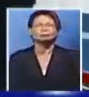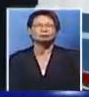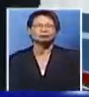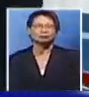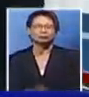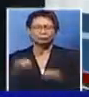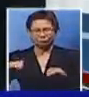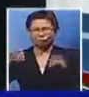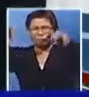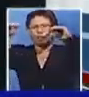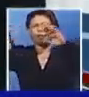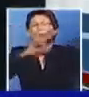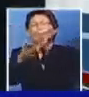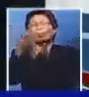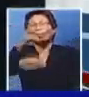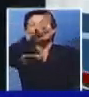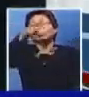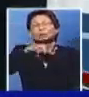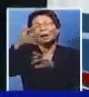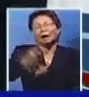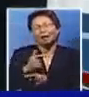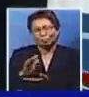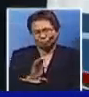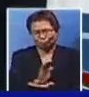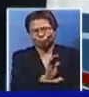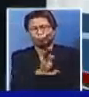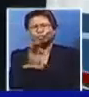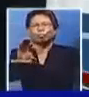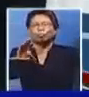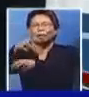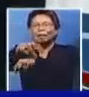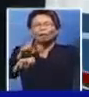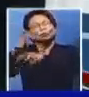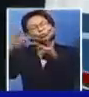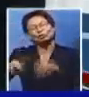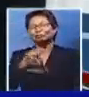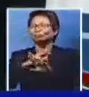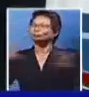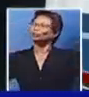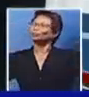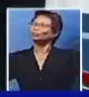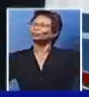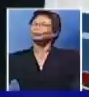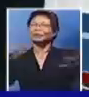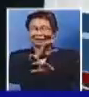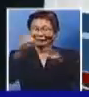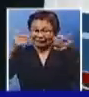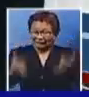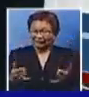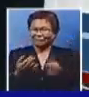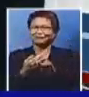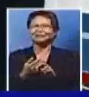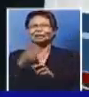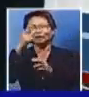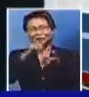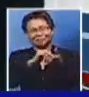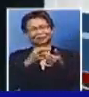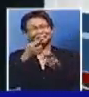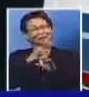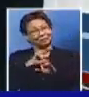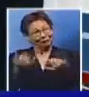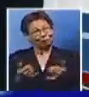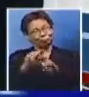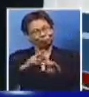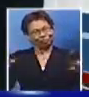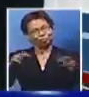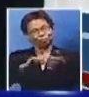Projek mengenai taraf kemudahan di Pusat Latihan Perahu Layar Kebangsaan di Langkawi telah siap sepenuhnya dan kini bersedia untuk Sukan SEA